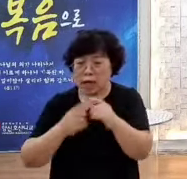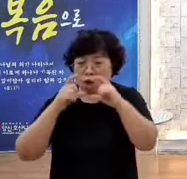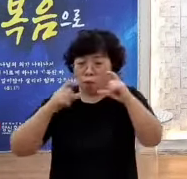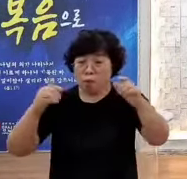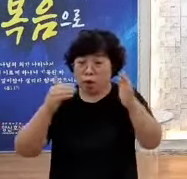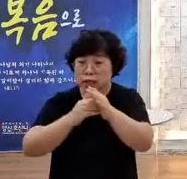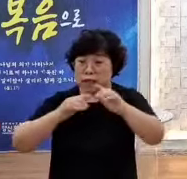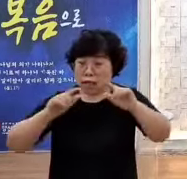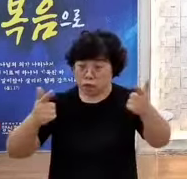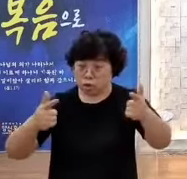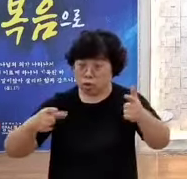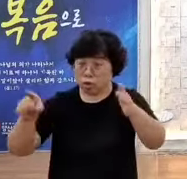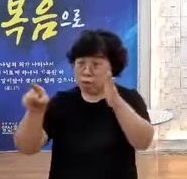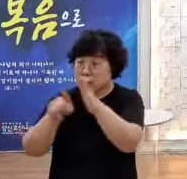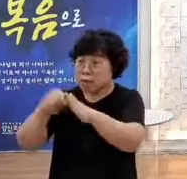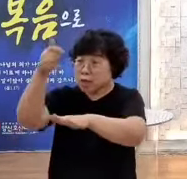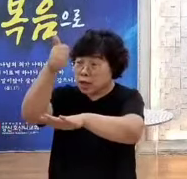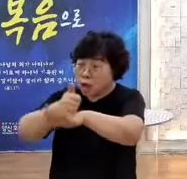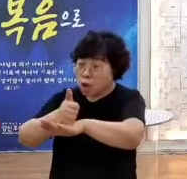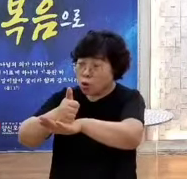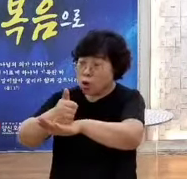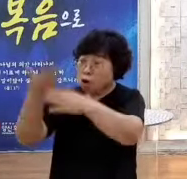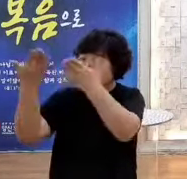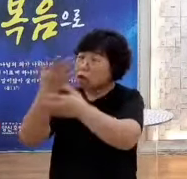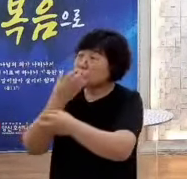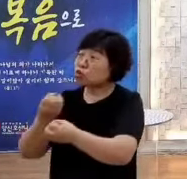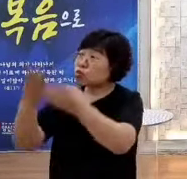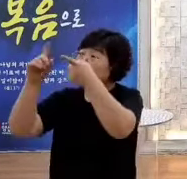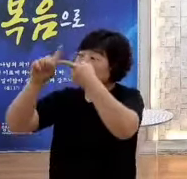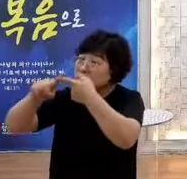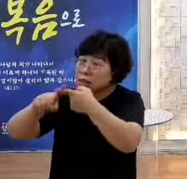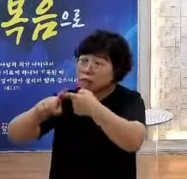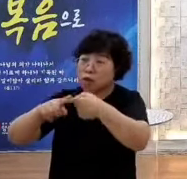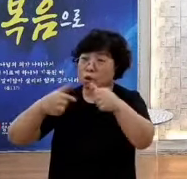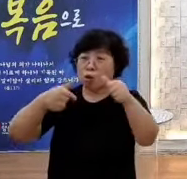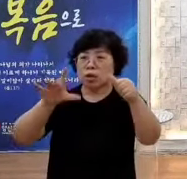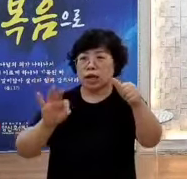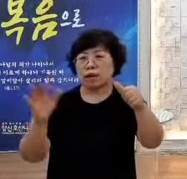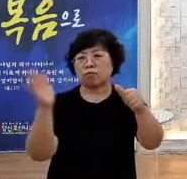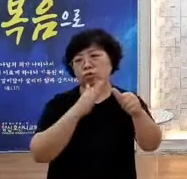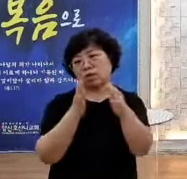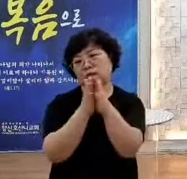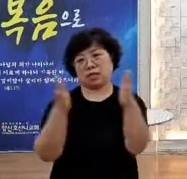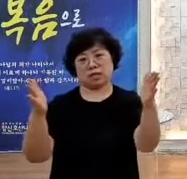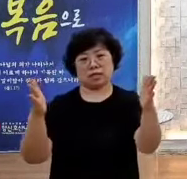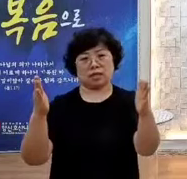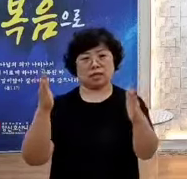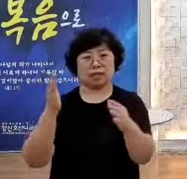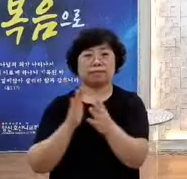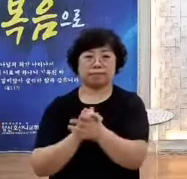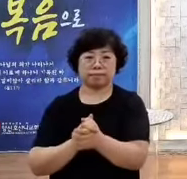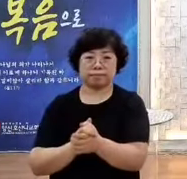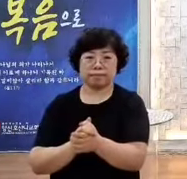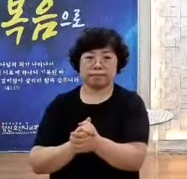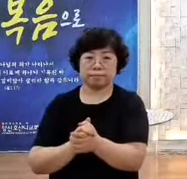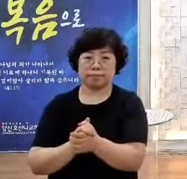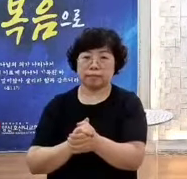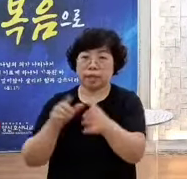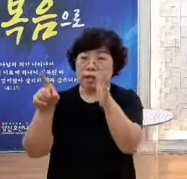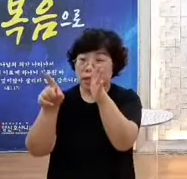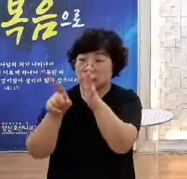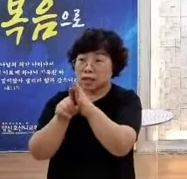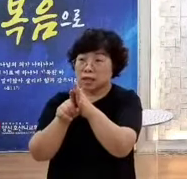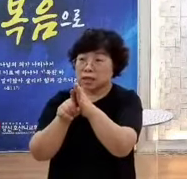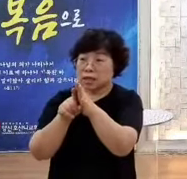그 축복이 뭔가, 이것을 이제 이 바울은 5장에서부터 나누고 있다. 믿음으로 어렵게 됐는데